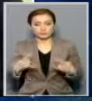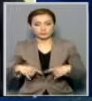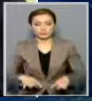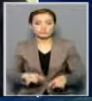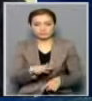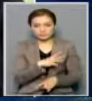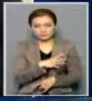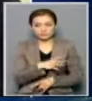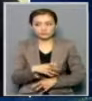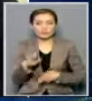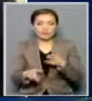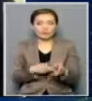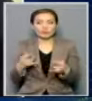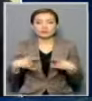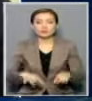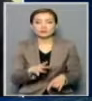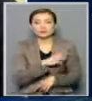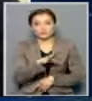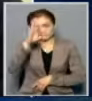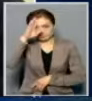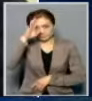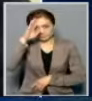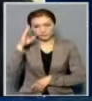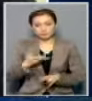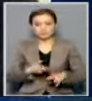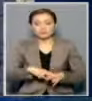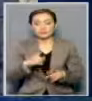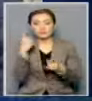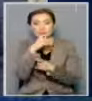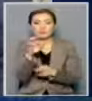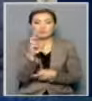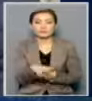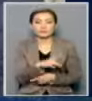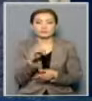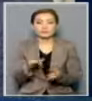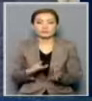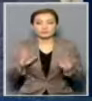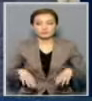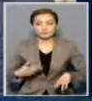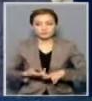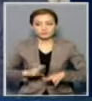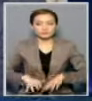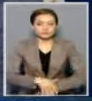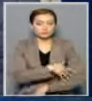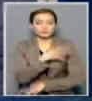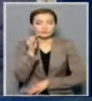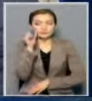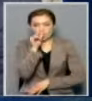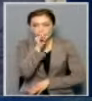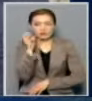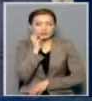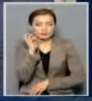экстренном порядке провели операцию, и на свет появился мальчик. Как сообщили в областном перинатальном центре, долгое время женщина не